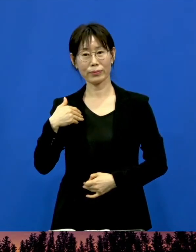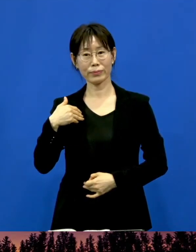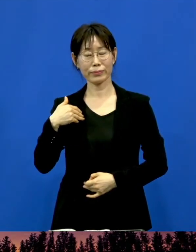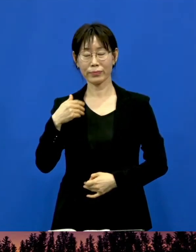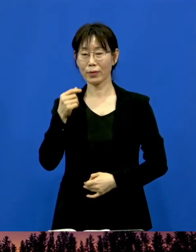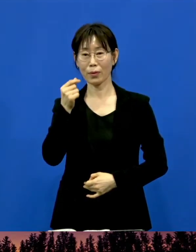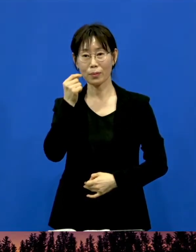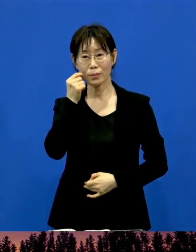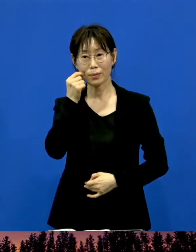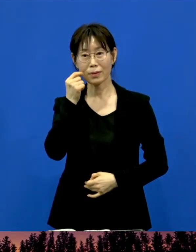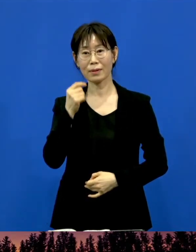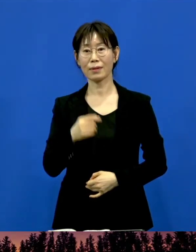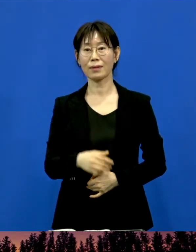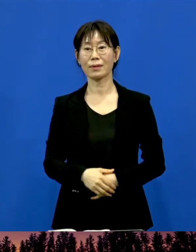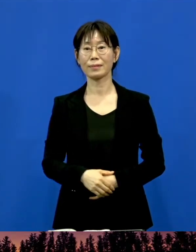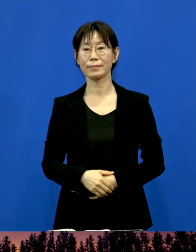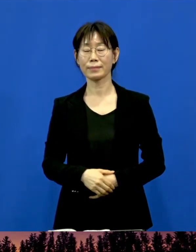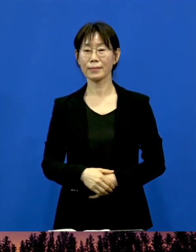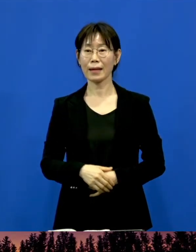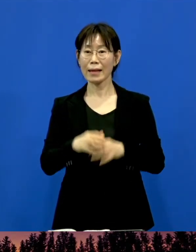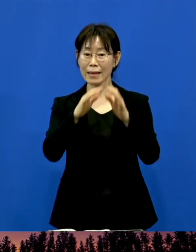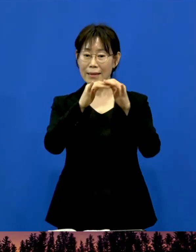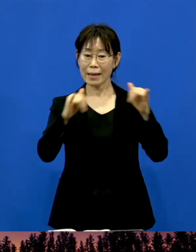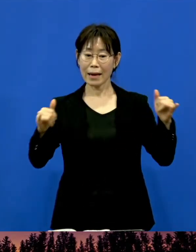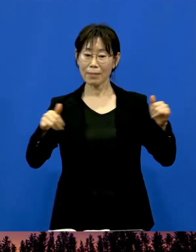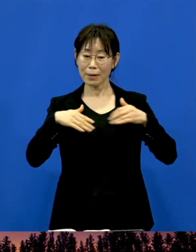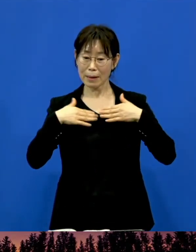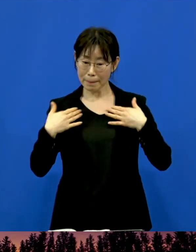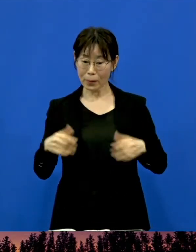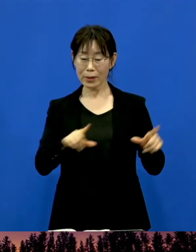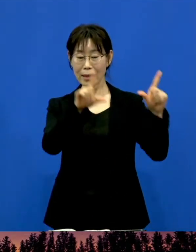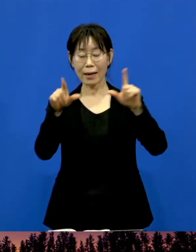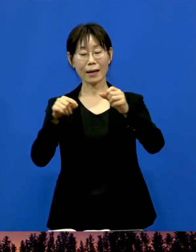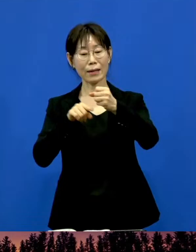인간이 피곤하게 살아가는 이유는 멈출 수 없기 때문에